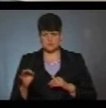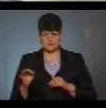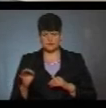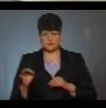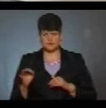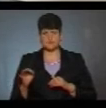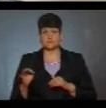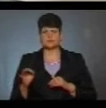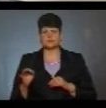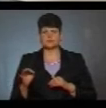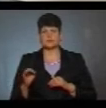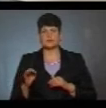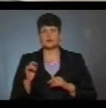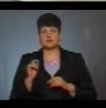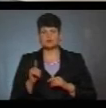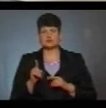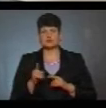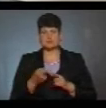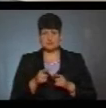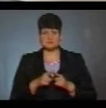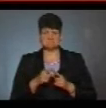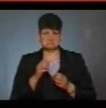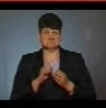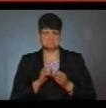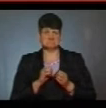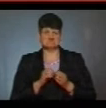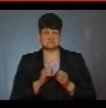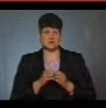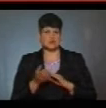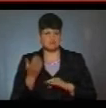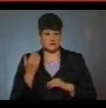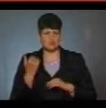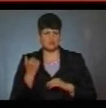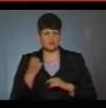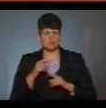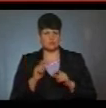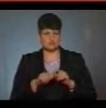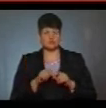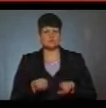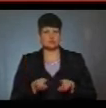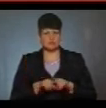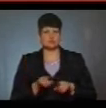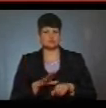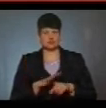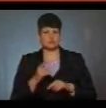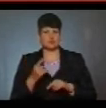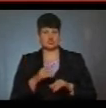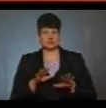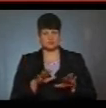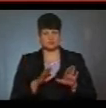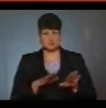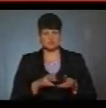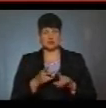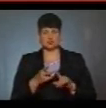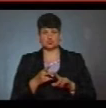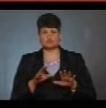25,4%. Причому це стійкий рейтинг, в нього і минулого дослідження також було перше місце. На